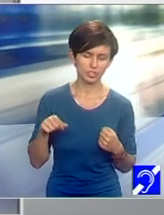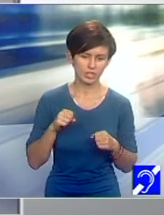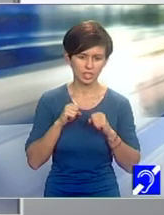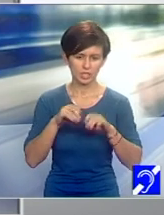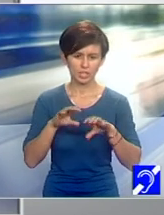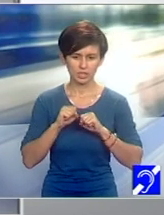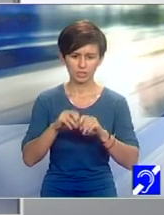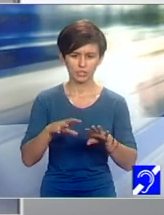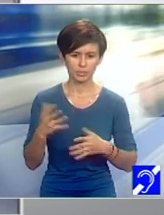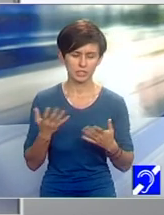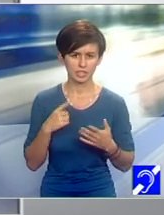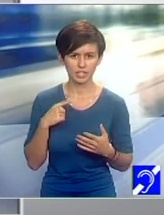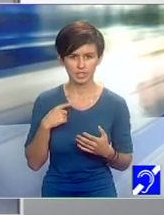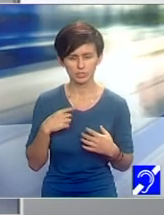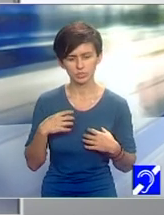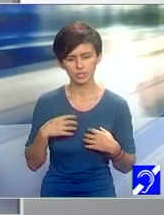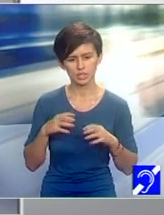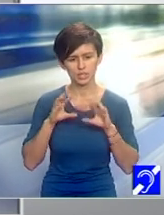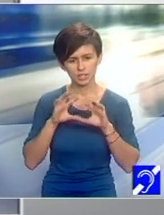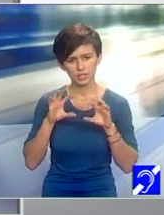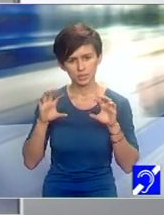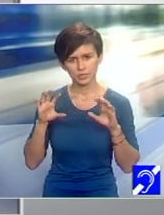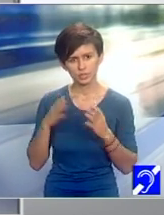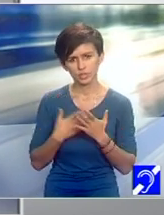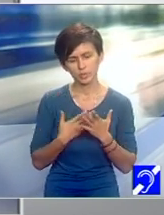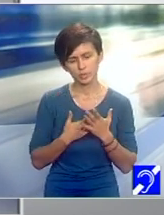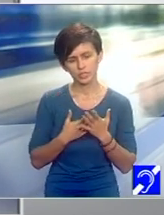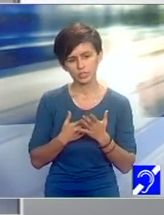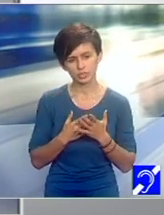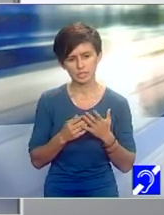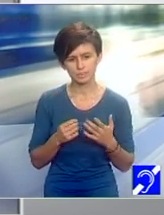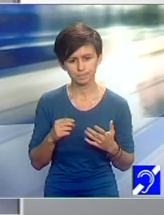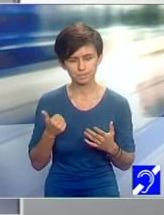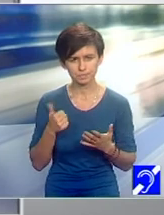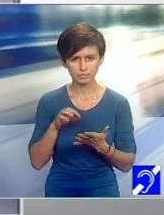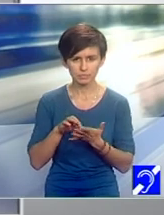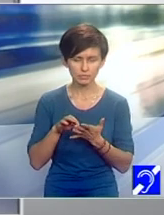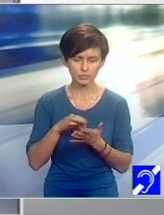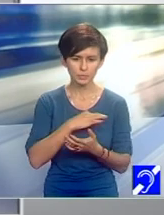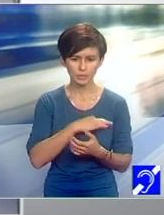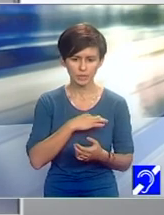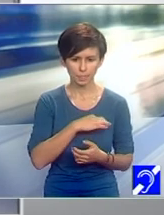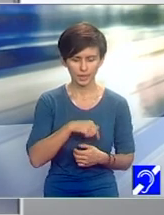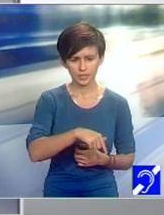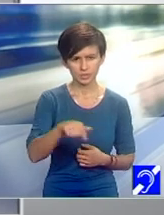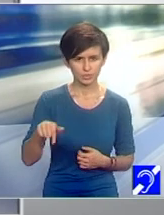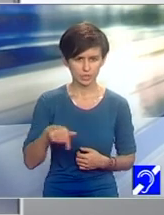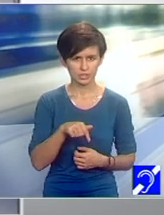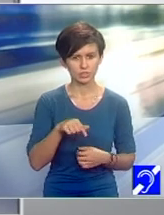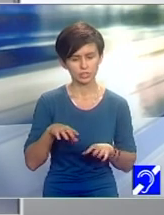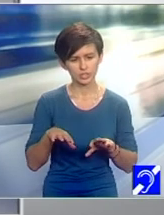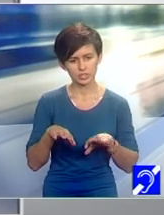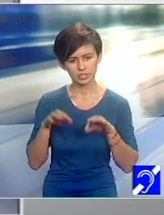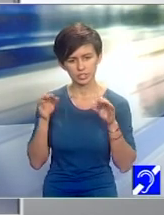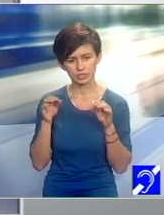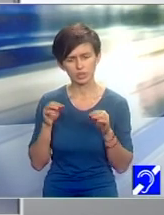află în muzeu, în așa fel ca prima dată studenții noștri să ajungă la trăirea aceea, să descopere, să